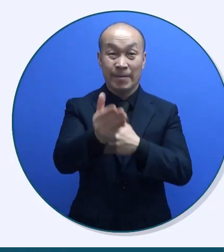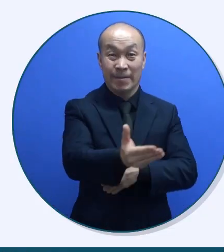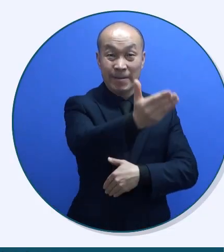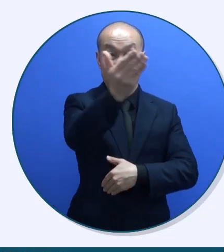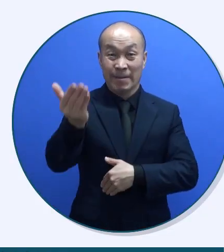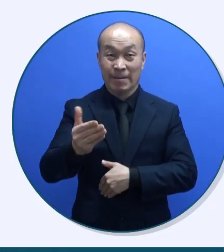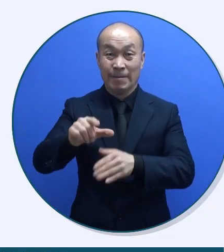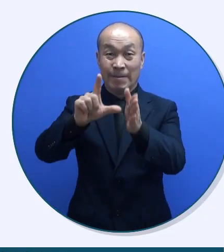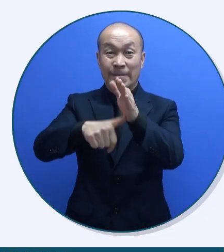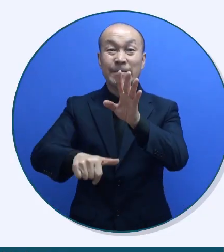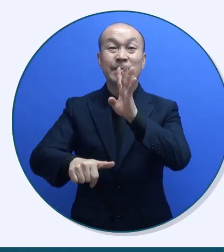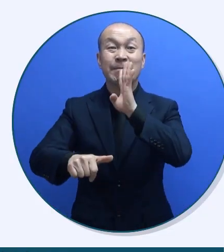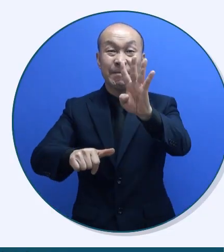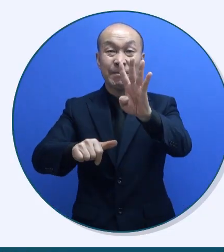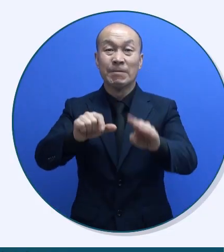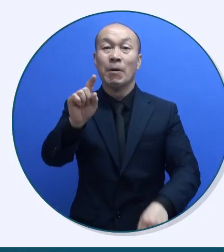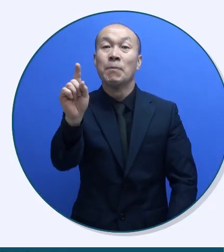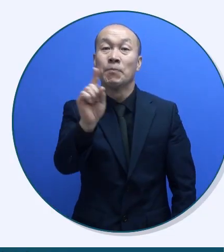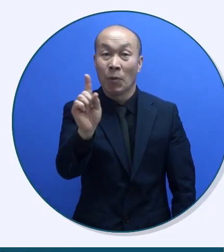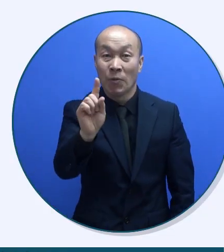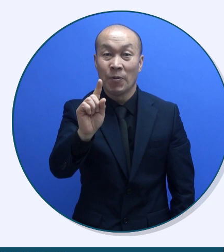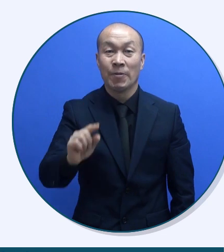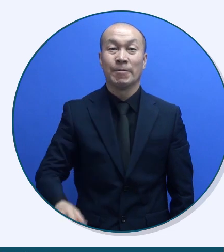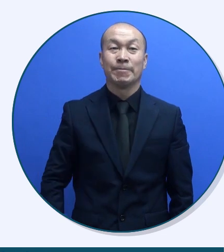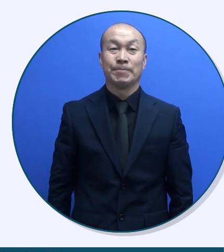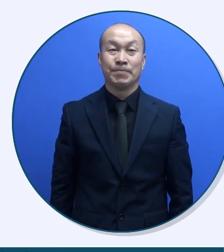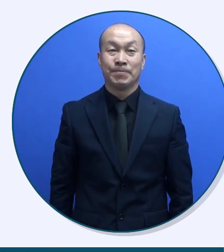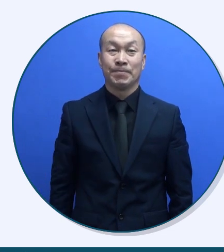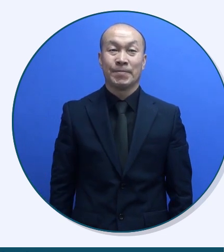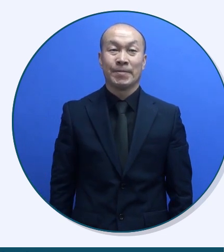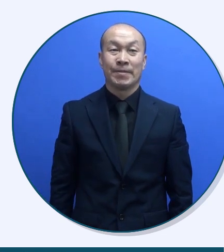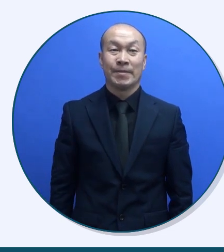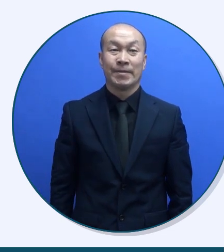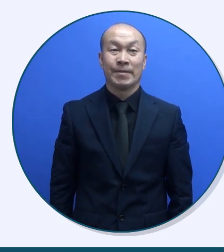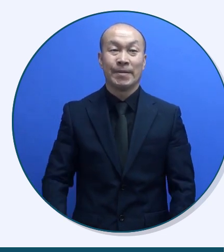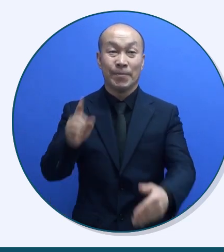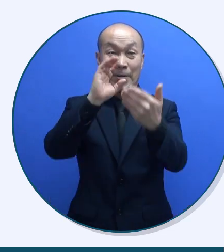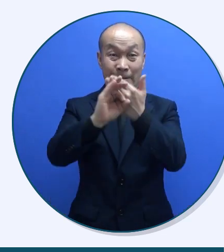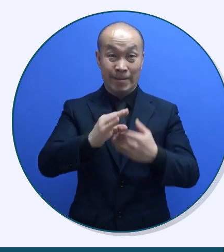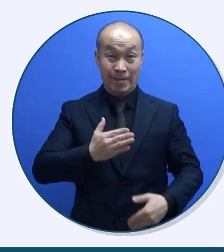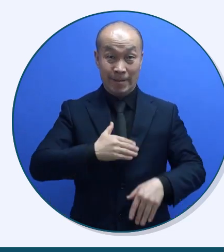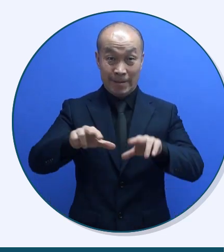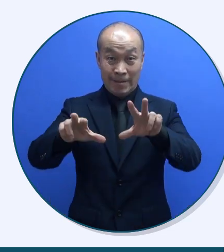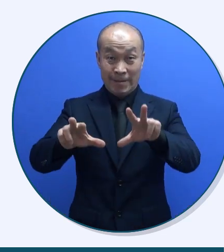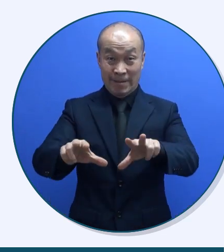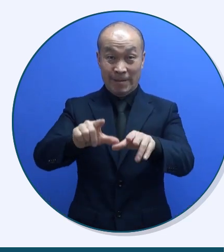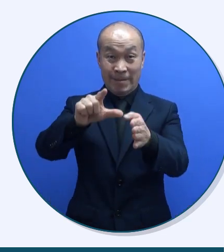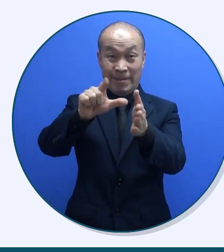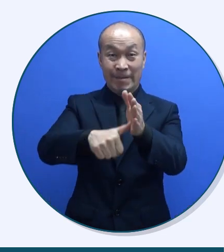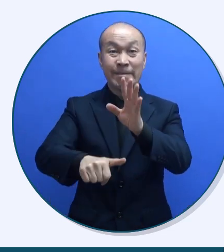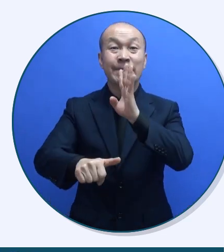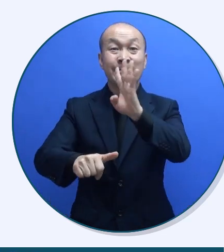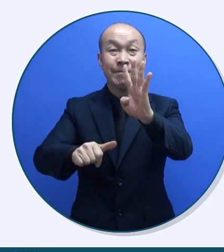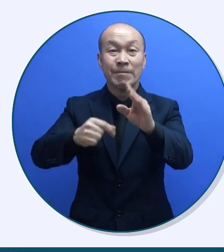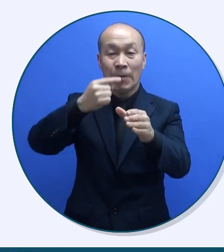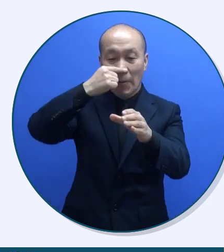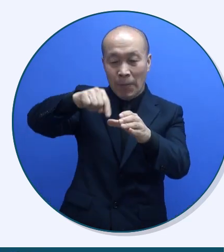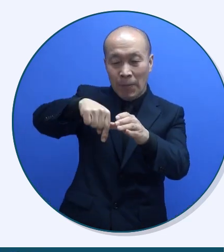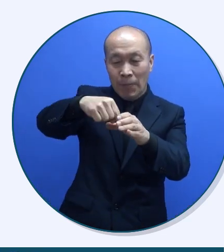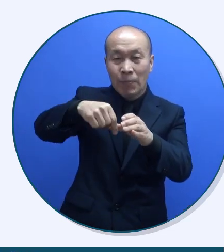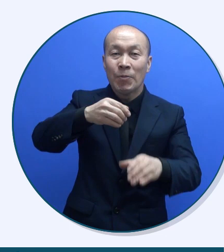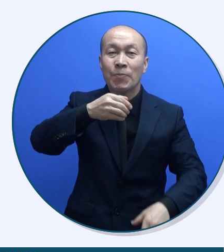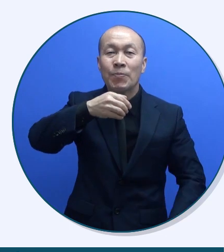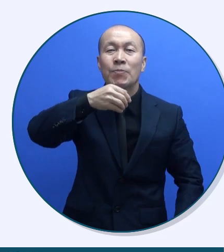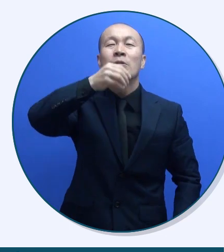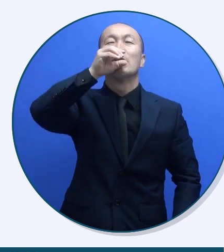만약 여러분들에게 4분의 시간이 있다면 무엇을 하시겠어요? 만약 저에게 지금 4분의 시간이 있다면 커피를 한